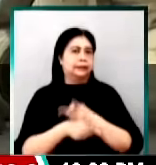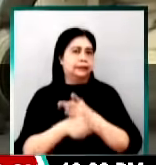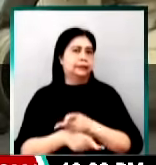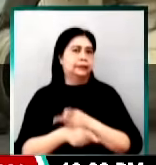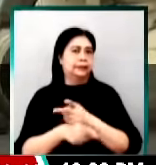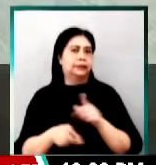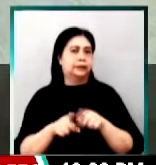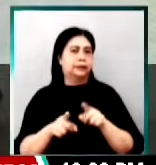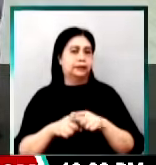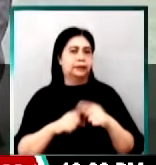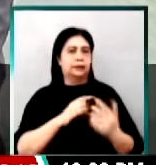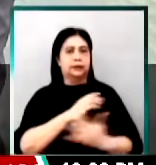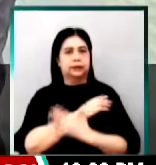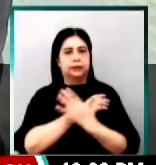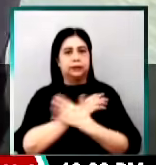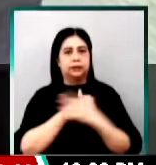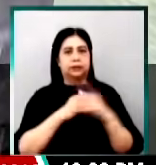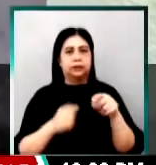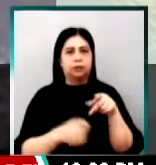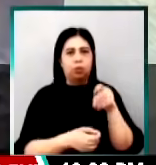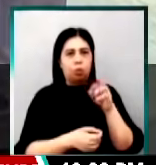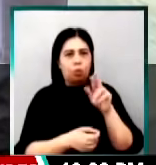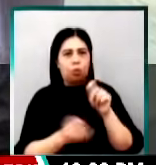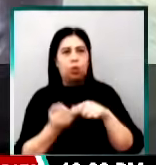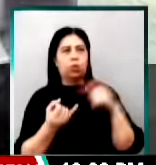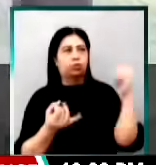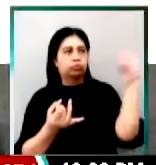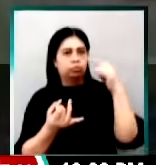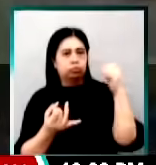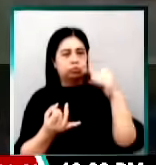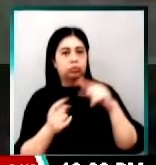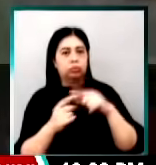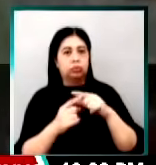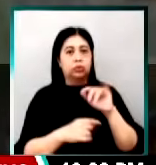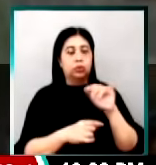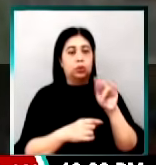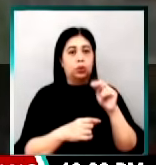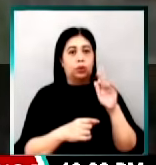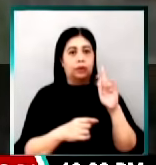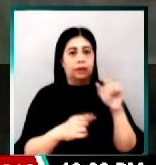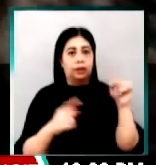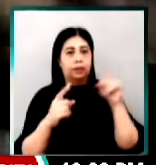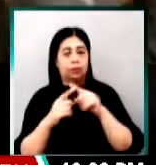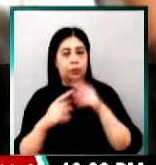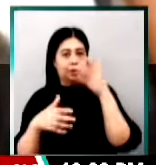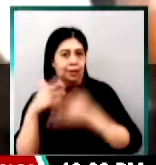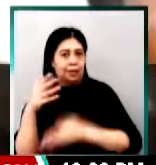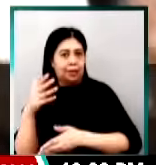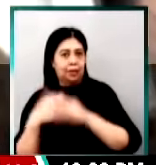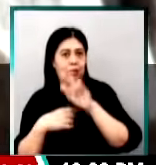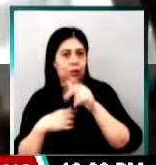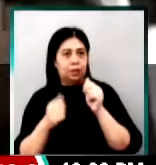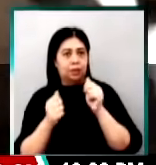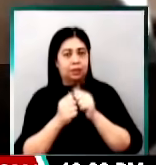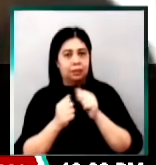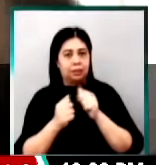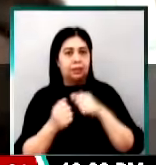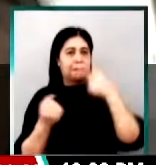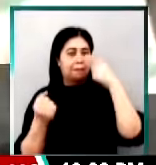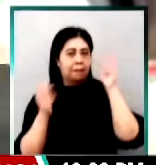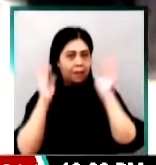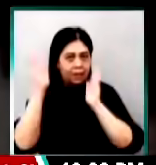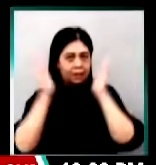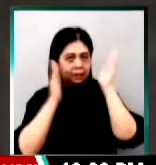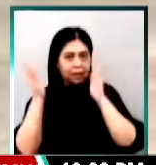at paliparan. Simula July 25 hanggang katapusan ng Hulyo, kasama na ang Malaysia at Thailand sa mga bansang may travel ban dahil sa